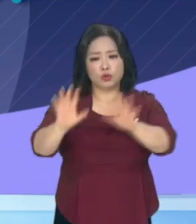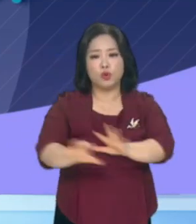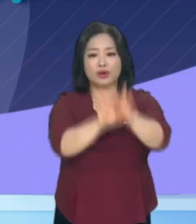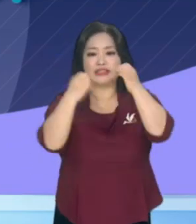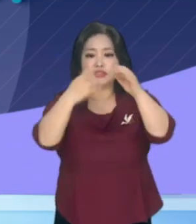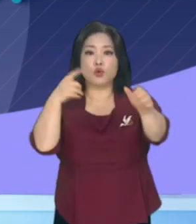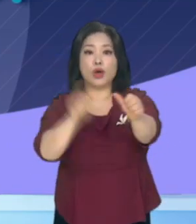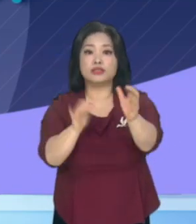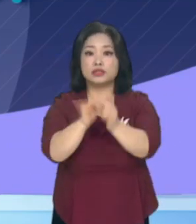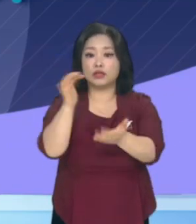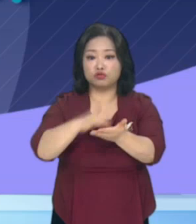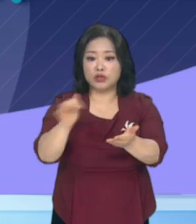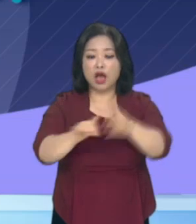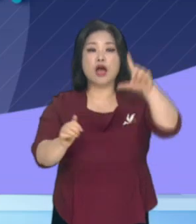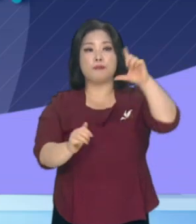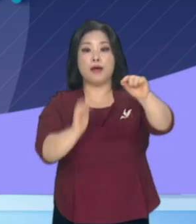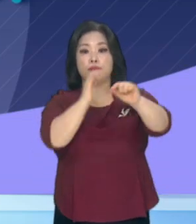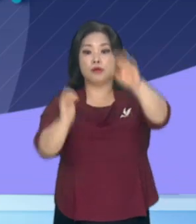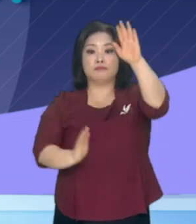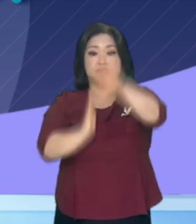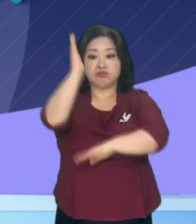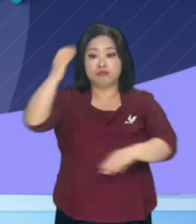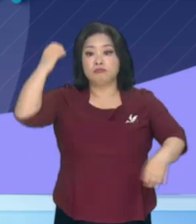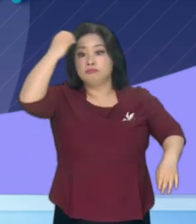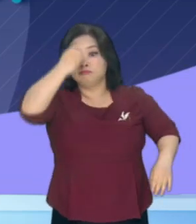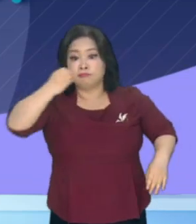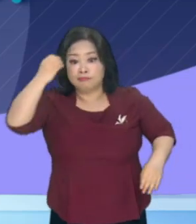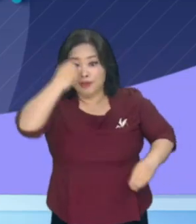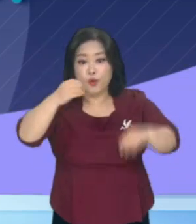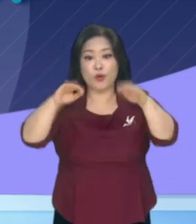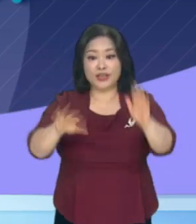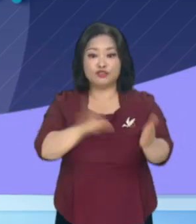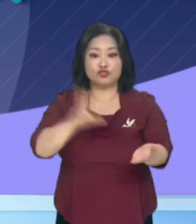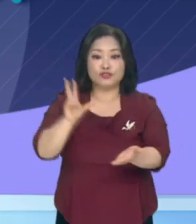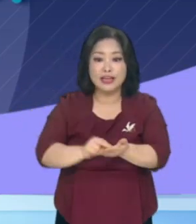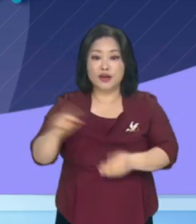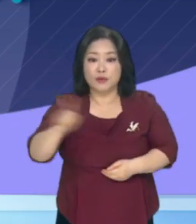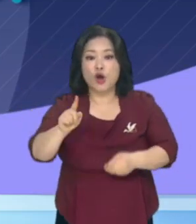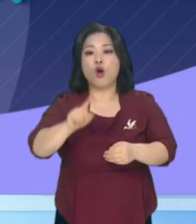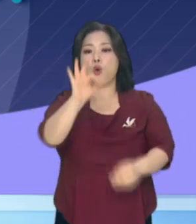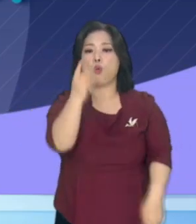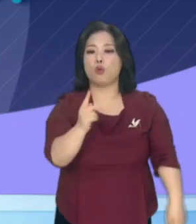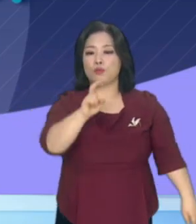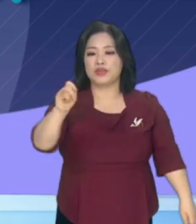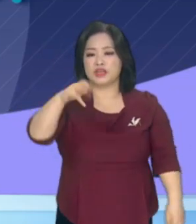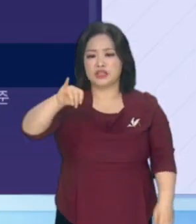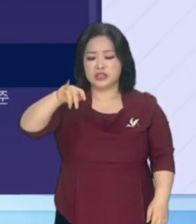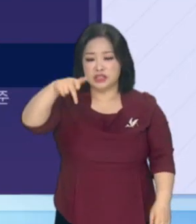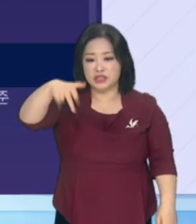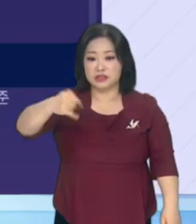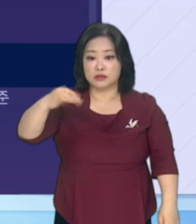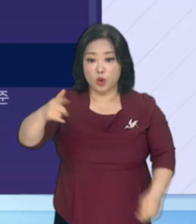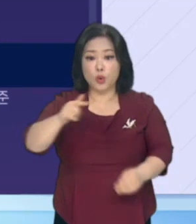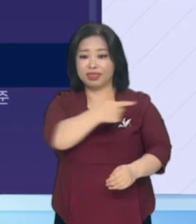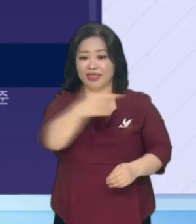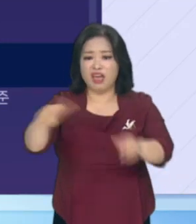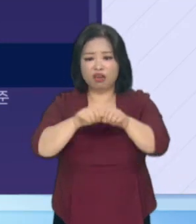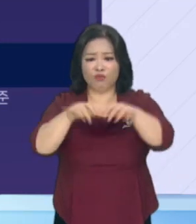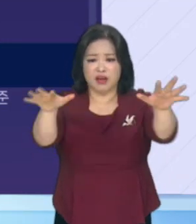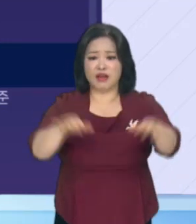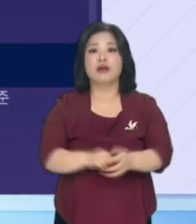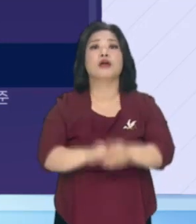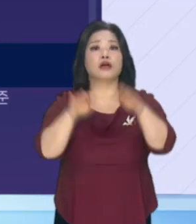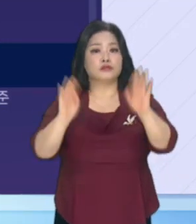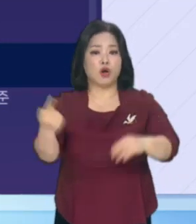신규 확진자가 10,000명을 넘어섰습니다. 오늘의 그래픽 뉴스, 오미크론 대유행입니다. 코로나19 신규 확진자가